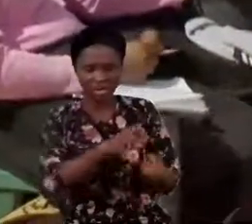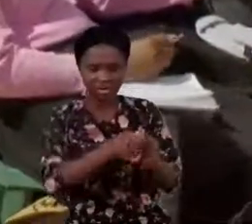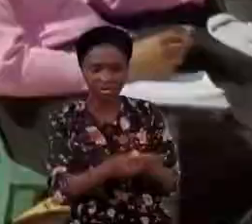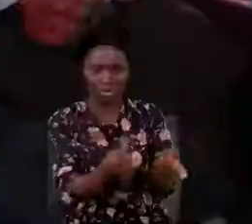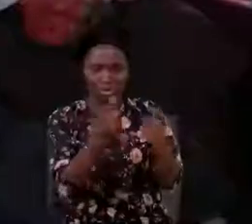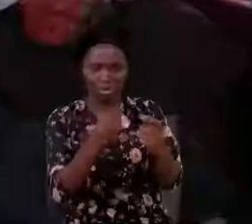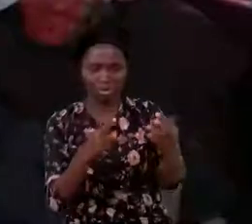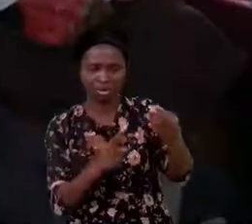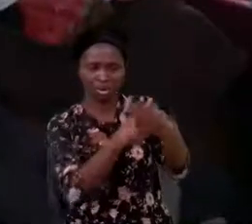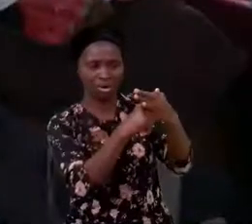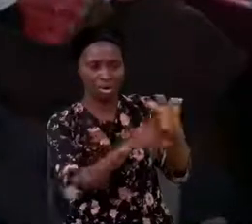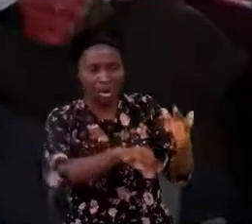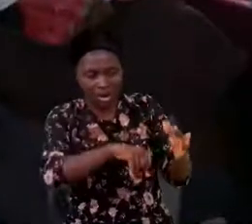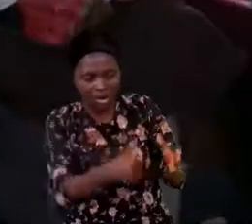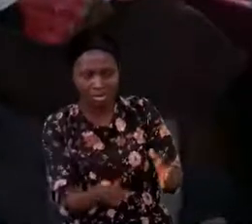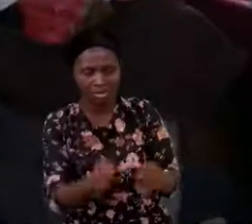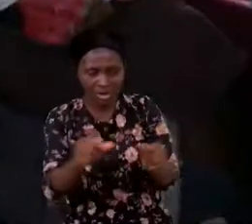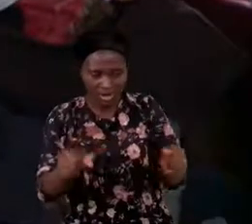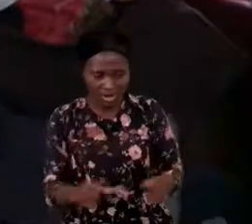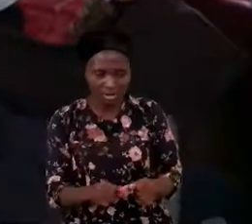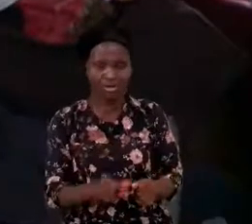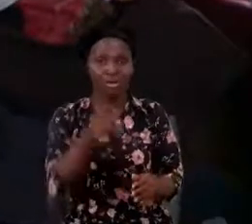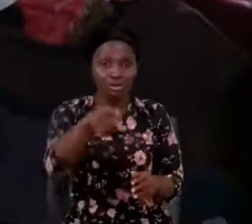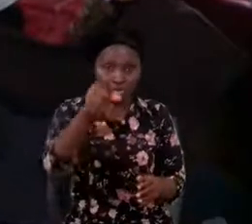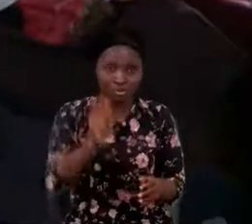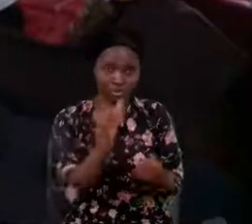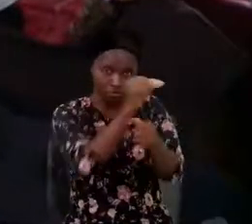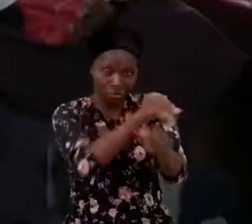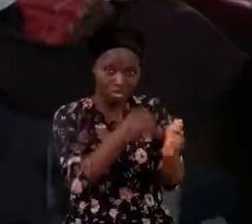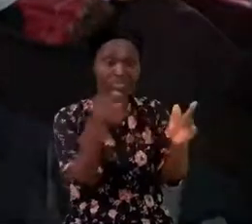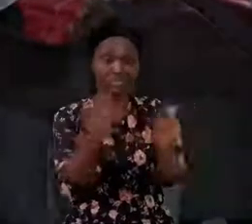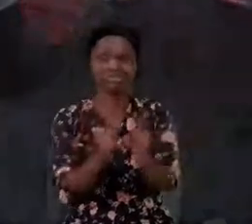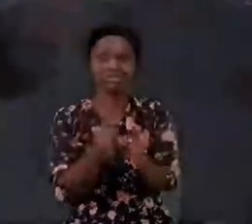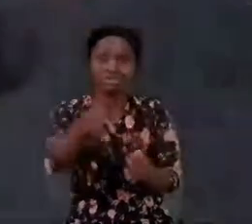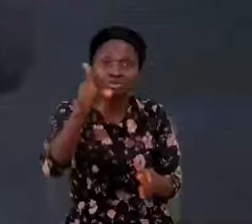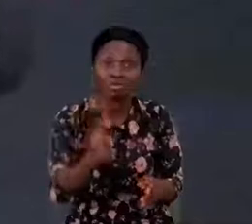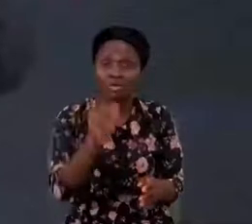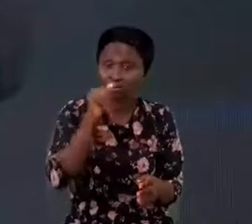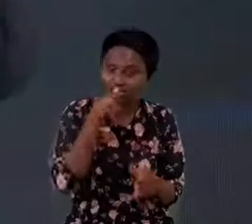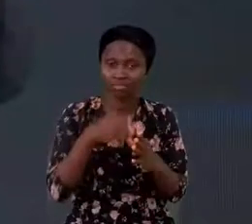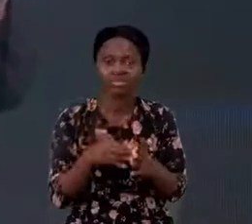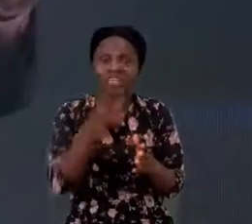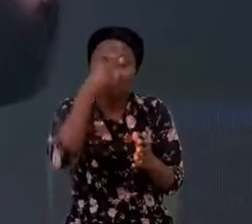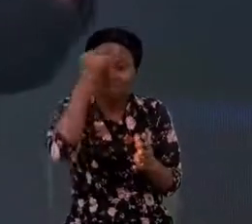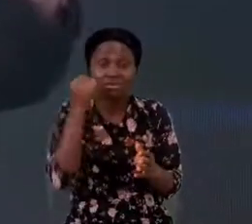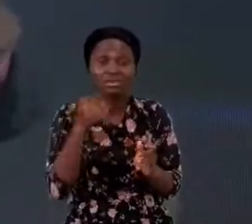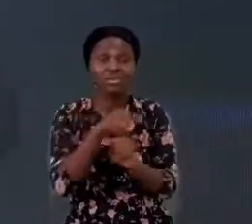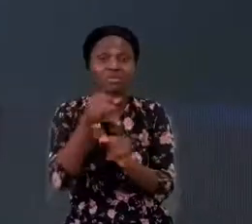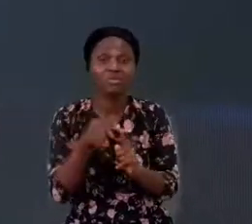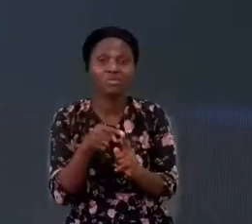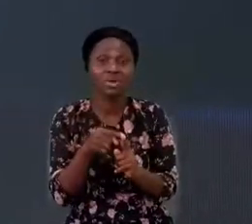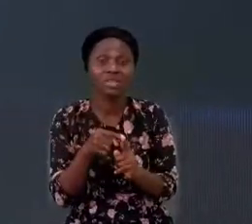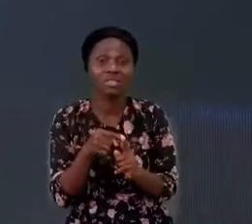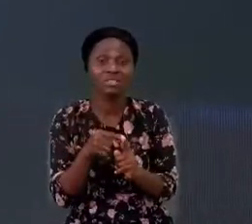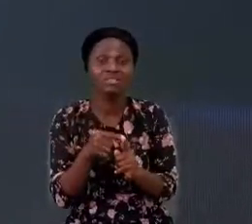devez persévérer. Parce que lorsque les moments difficiles viennent, ce sont des